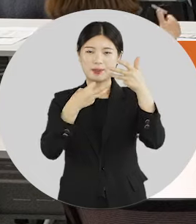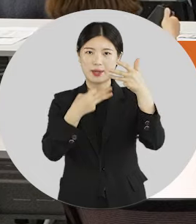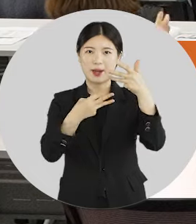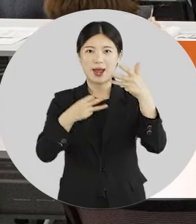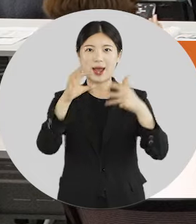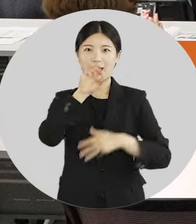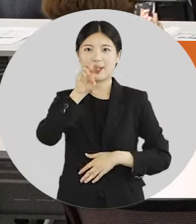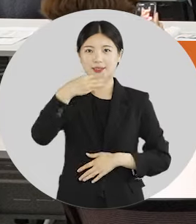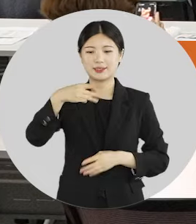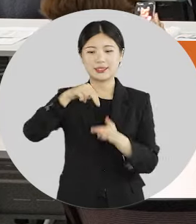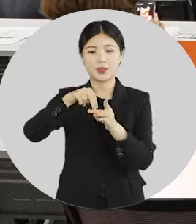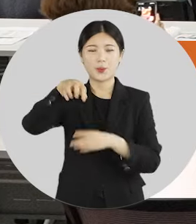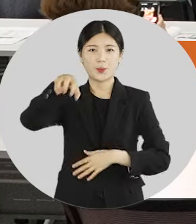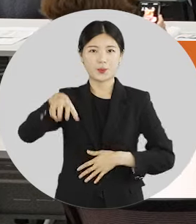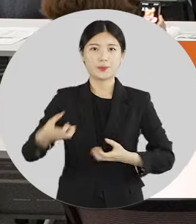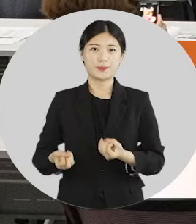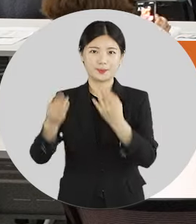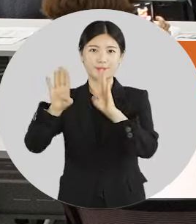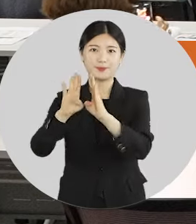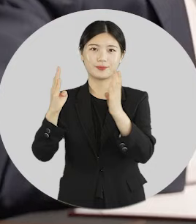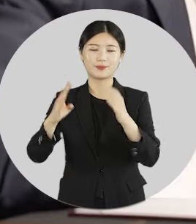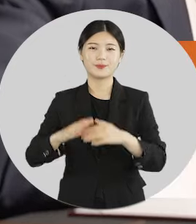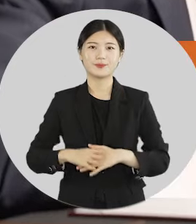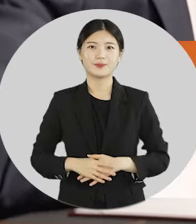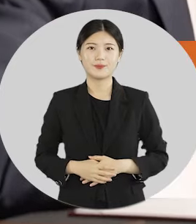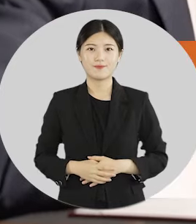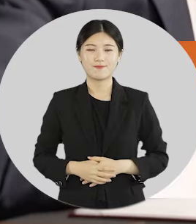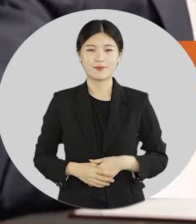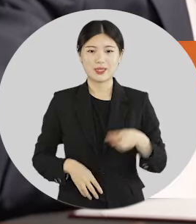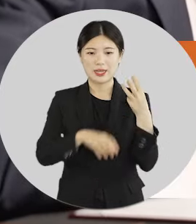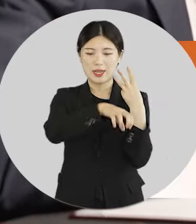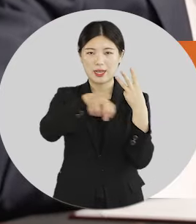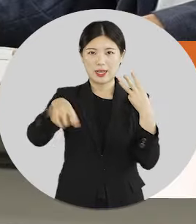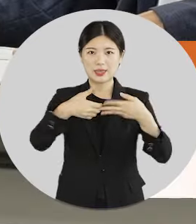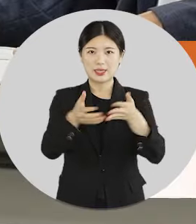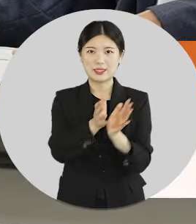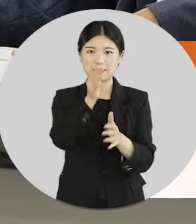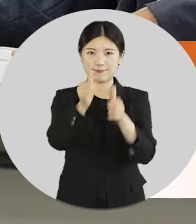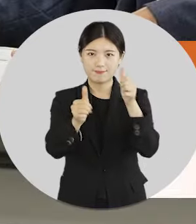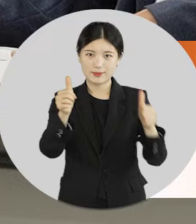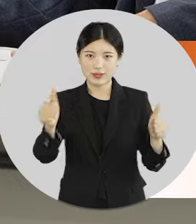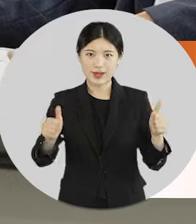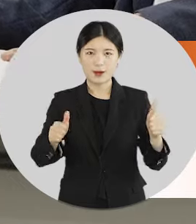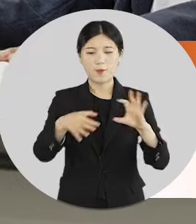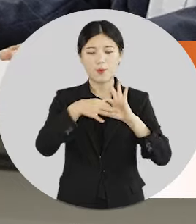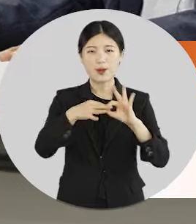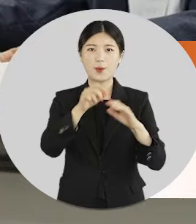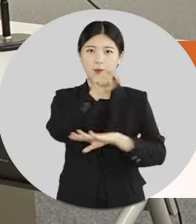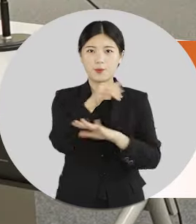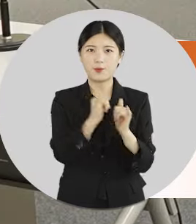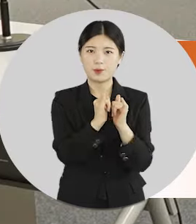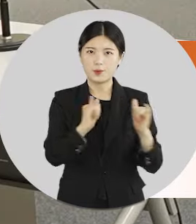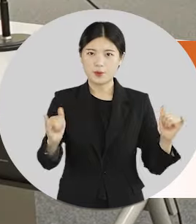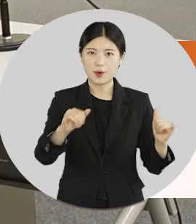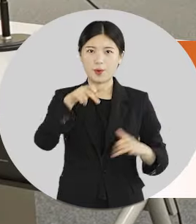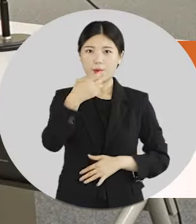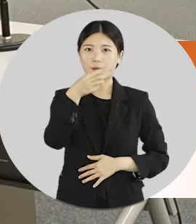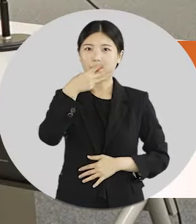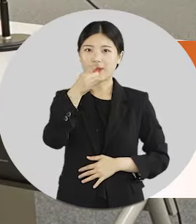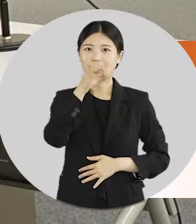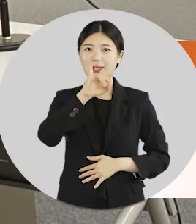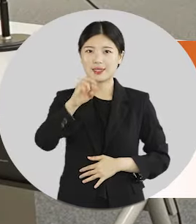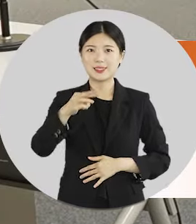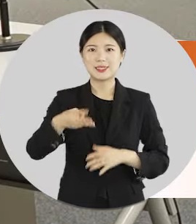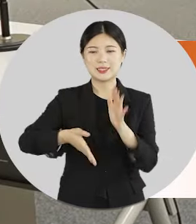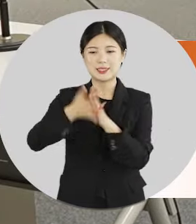아트센터 고마에서 거행됐습니다. 3개 시군 단체장 및 관련 공무원, 코레일, 시민사회단체,